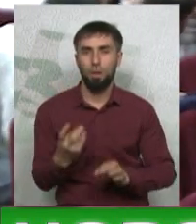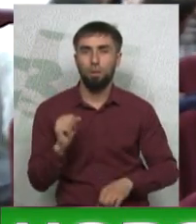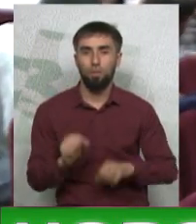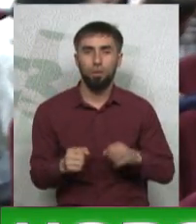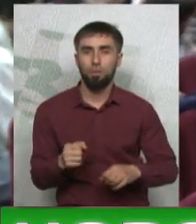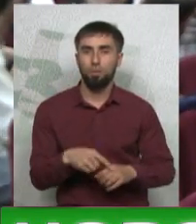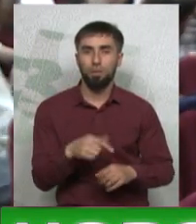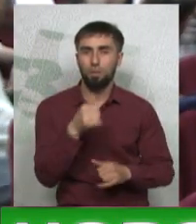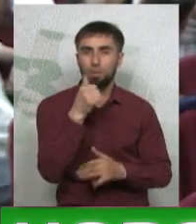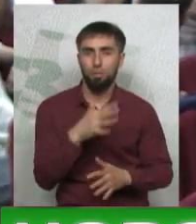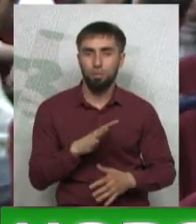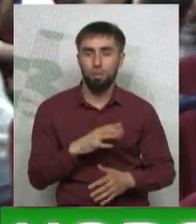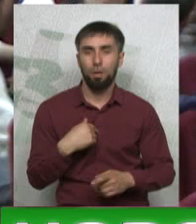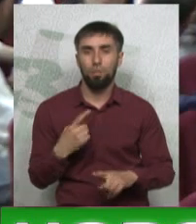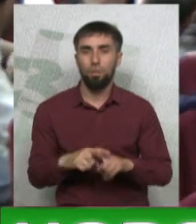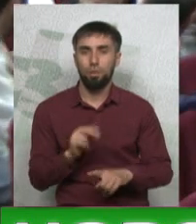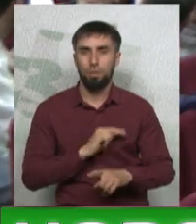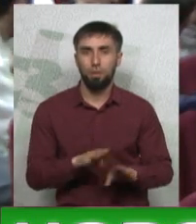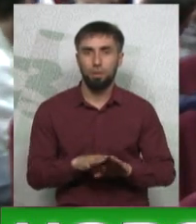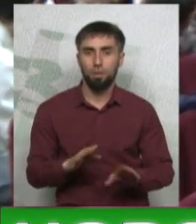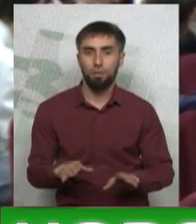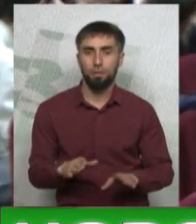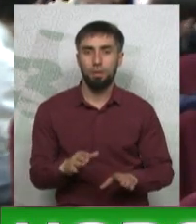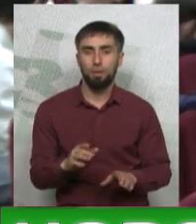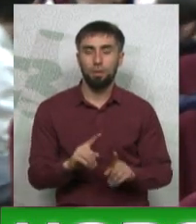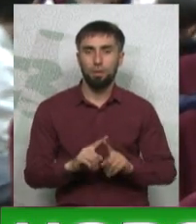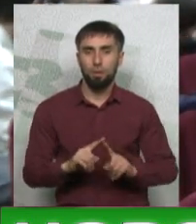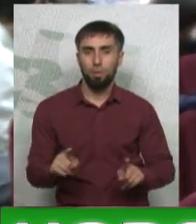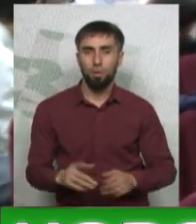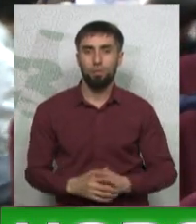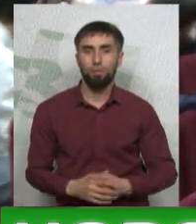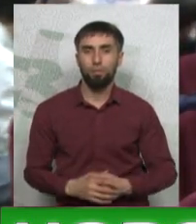невозможное, недопустимое. Плюс мы работаем в таких необычных